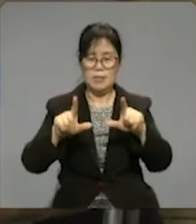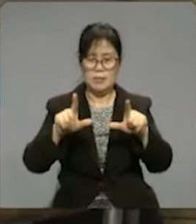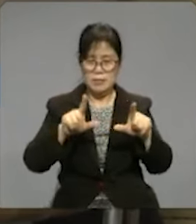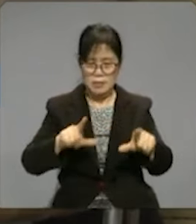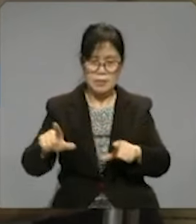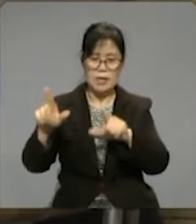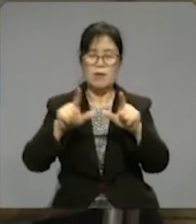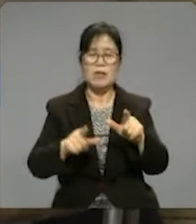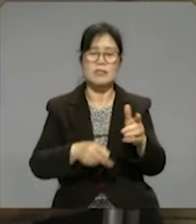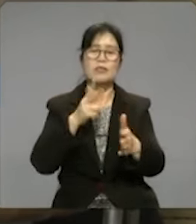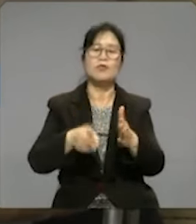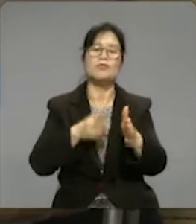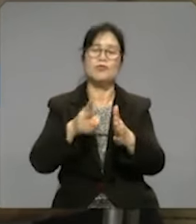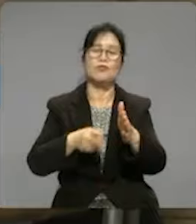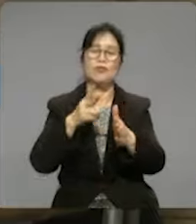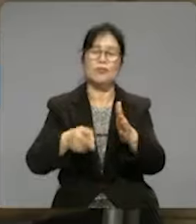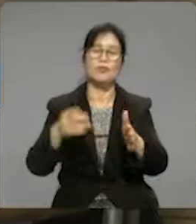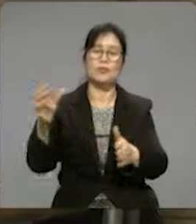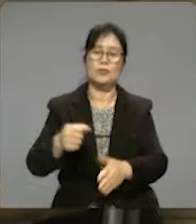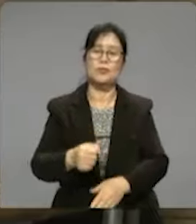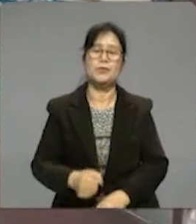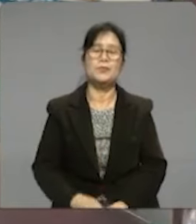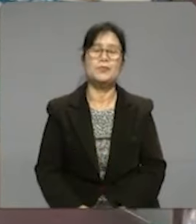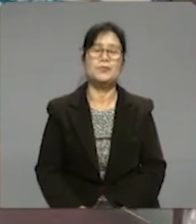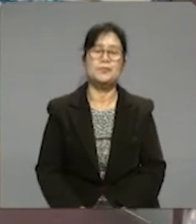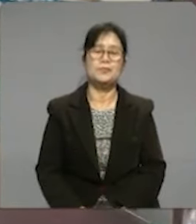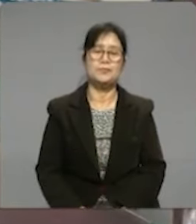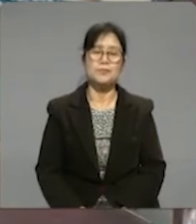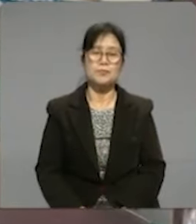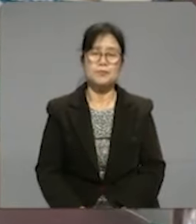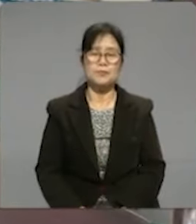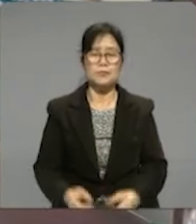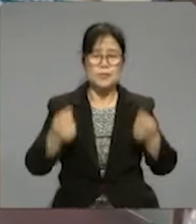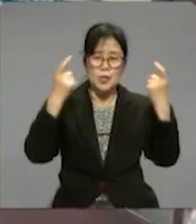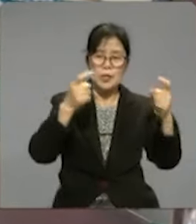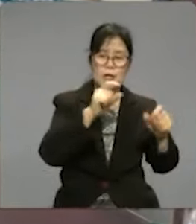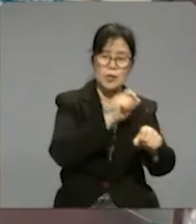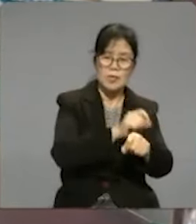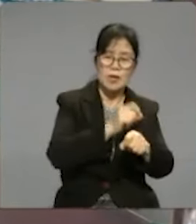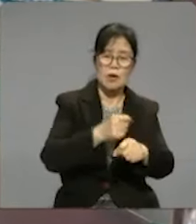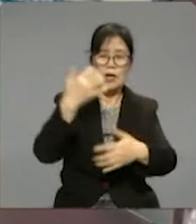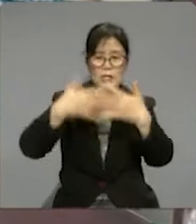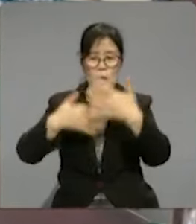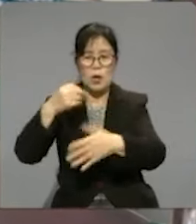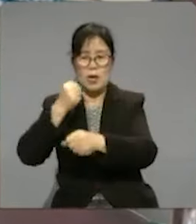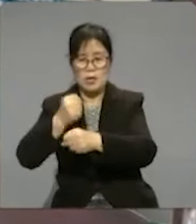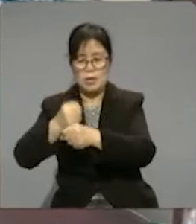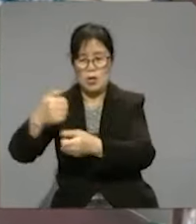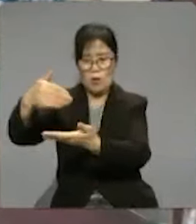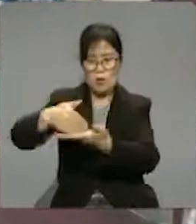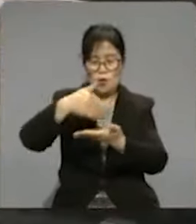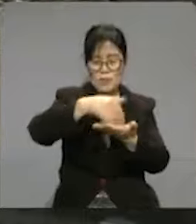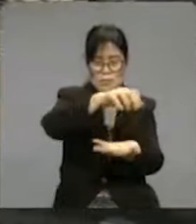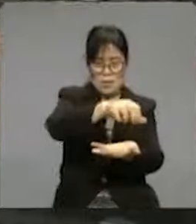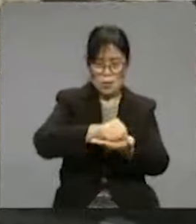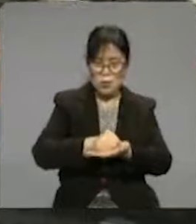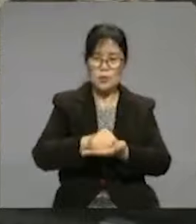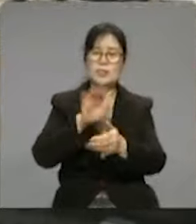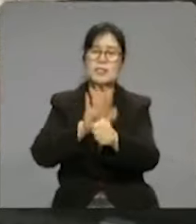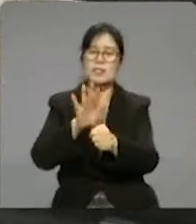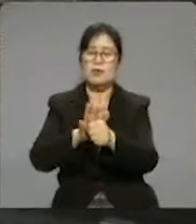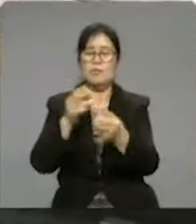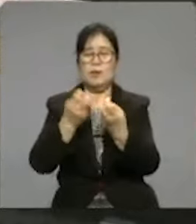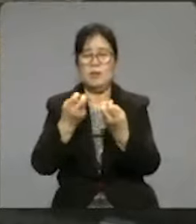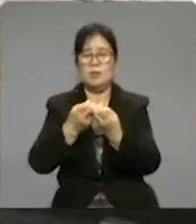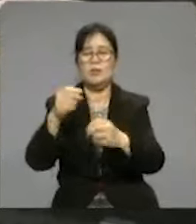평화로운 일상 삶의 생활 철도로 여행사와 영화 제작사 건의를 반영해 각종 지원 방안도